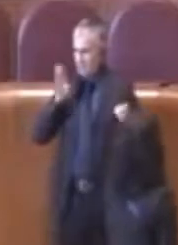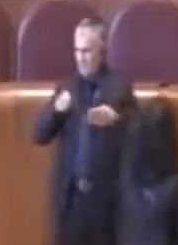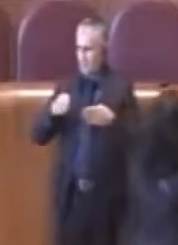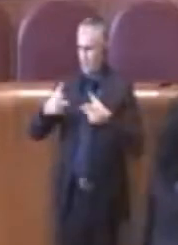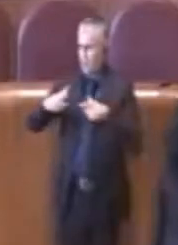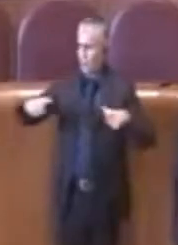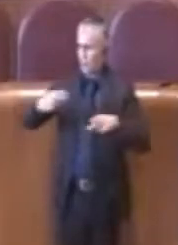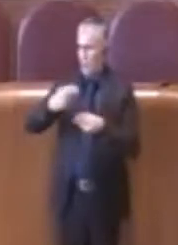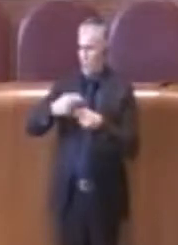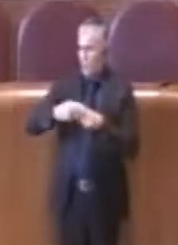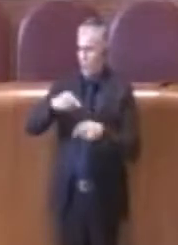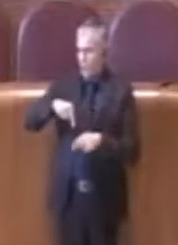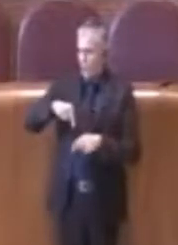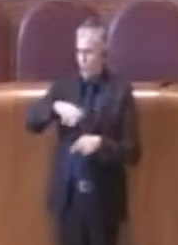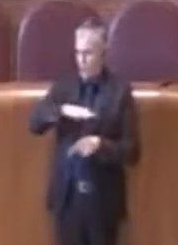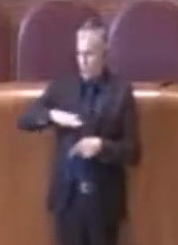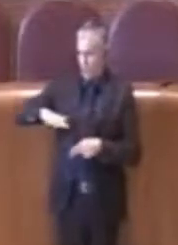Roma